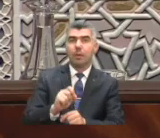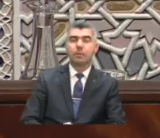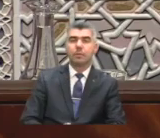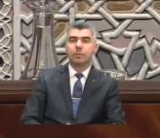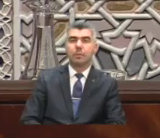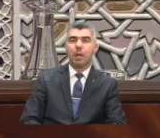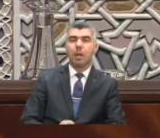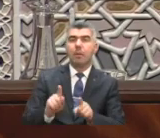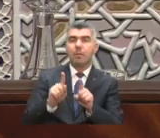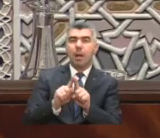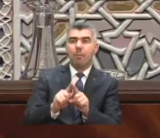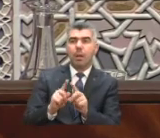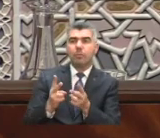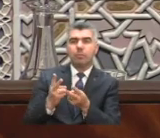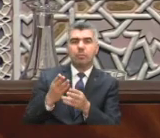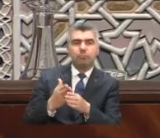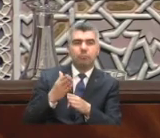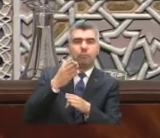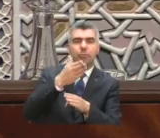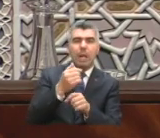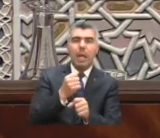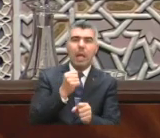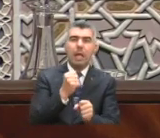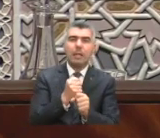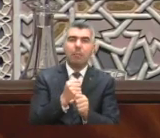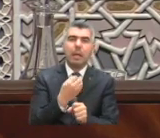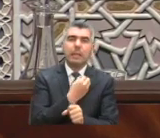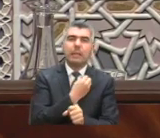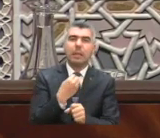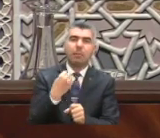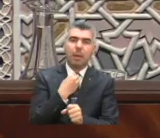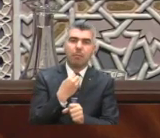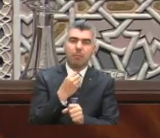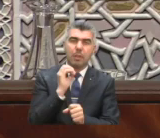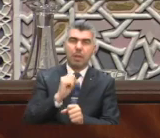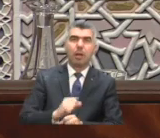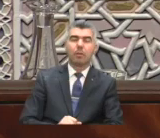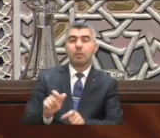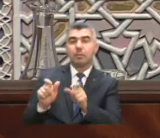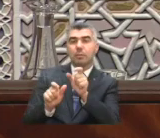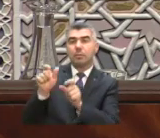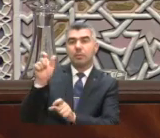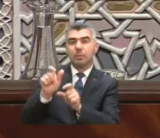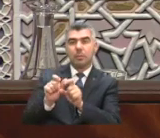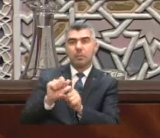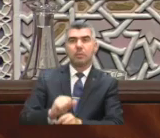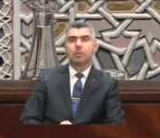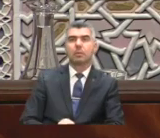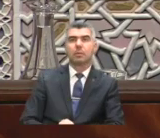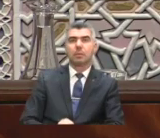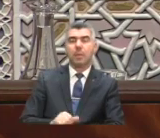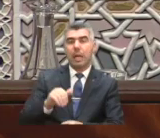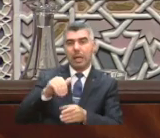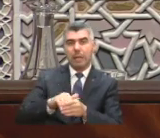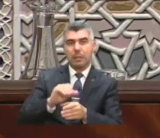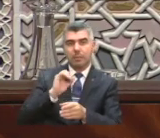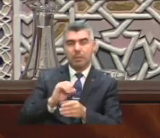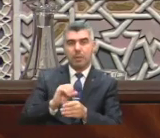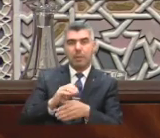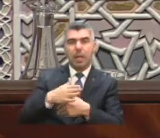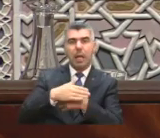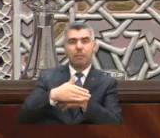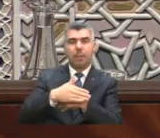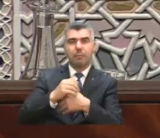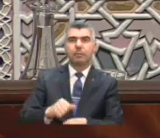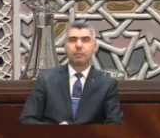عن تعزيز جاذبية الولوج لأسلاك قطاع الصحة العمومية للسيدات والسادة النواب المحترمين من فريق التجمع